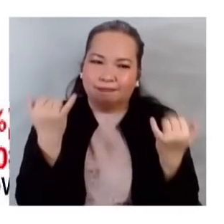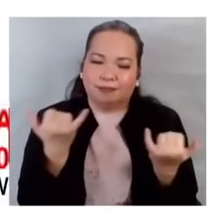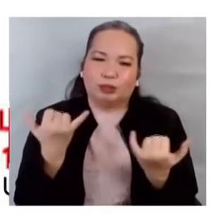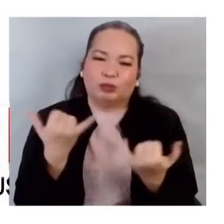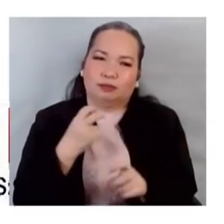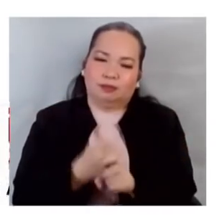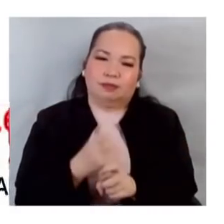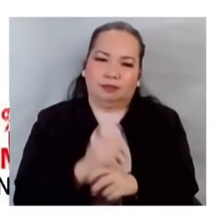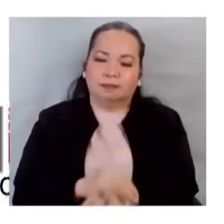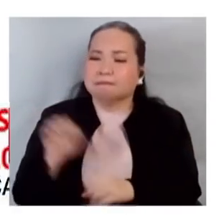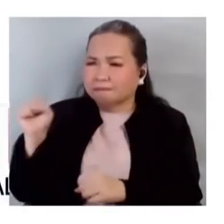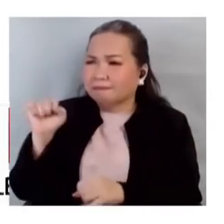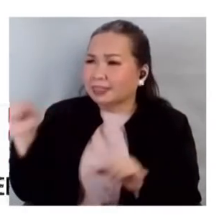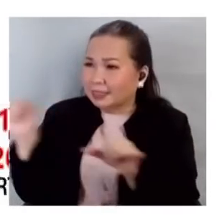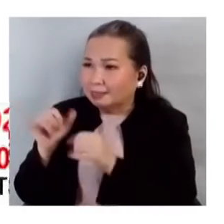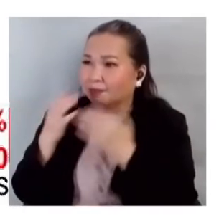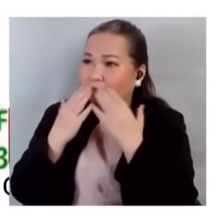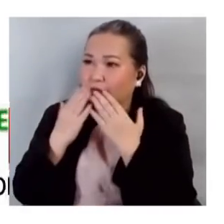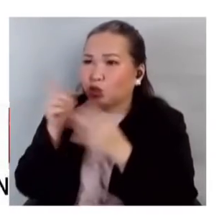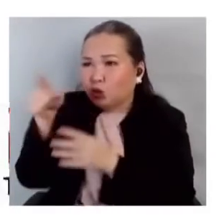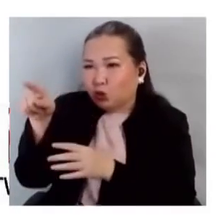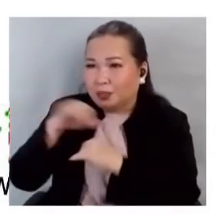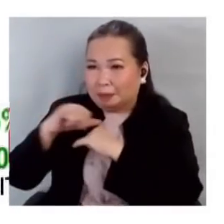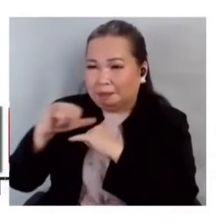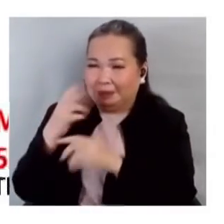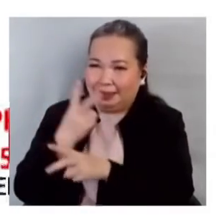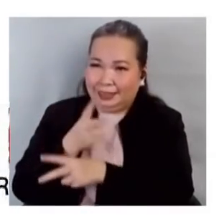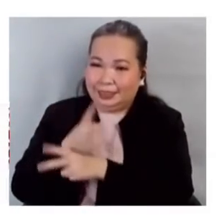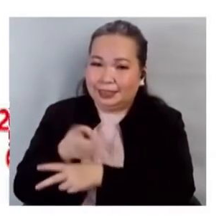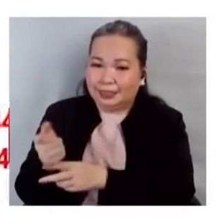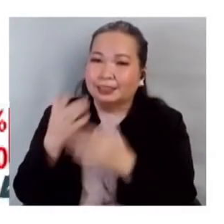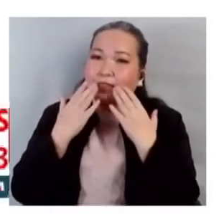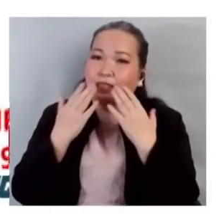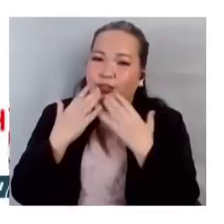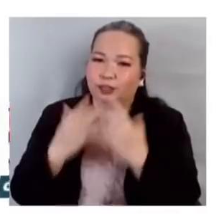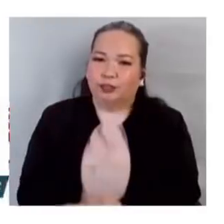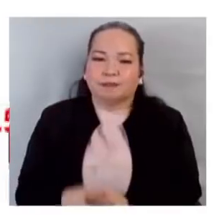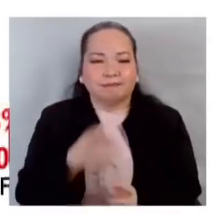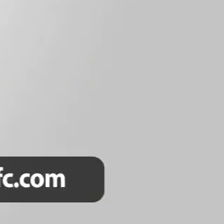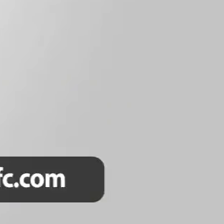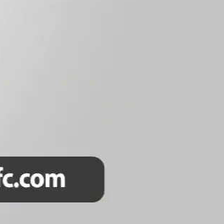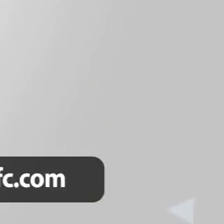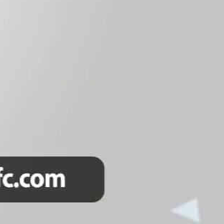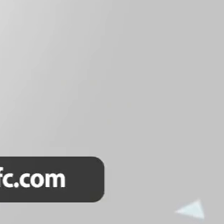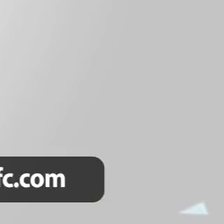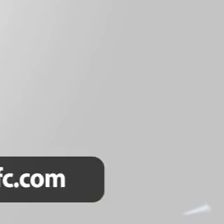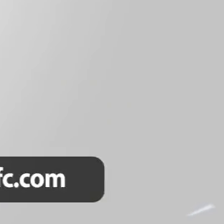Yes, ma'am. Thank you din, ma'am. Thank you. Ingat. Thank you very much. Take care. Keep safe.